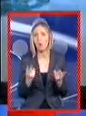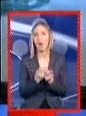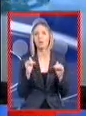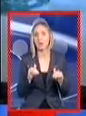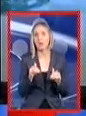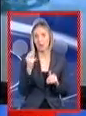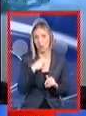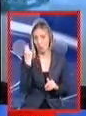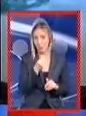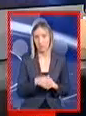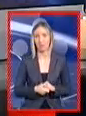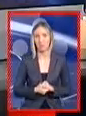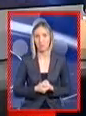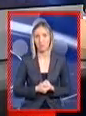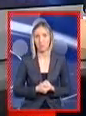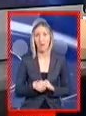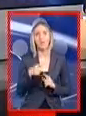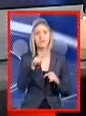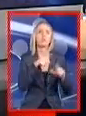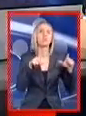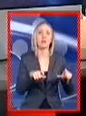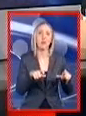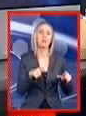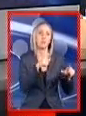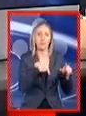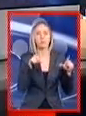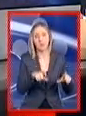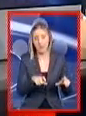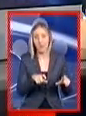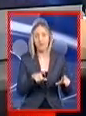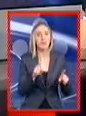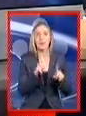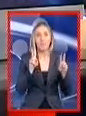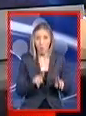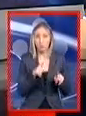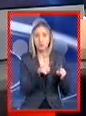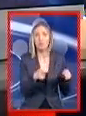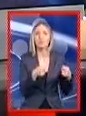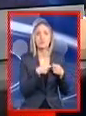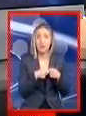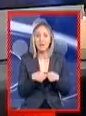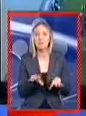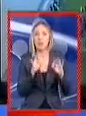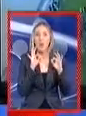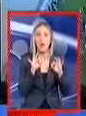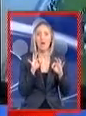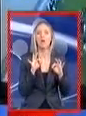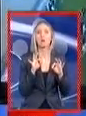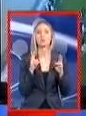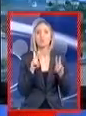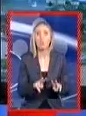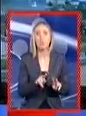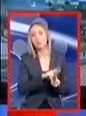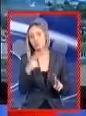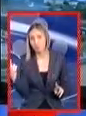Tamo gde je moguće, pretpostavljam, tamo gde tereni nisu... Tako je, a tamo gde nije moguće da se organizuju, da nađu